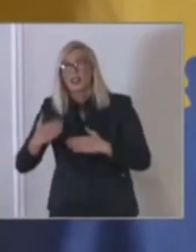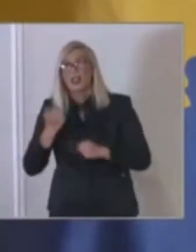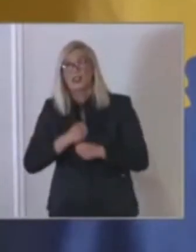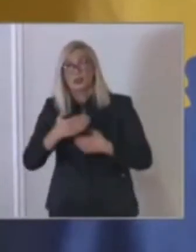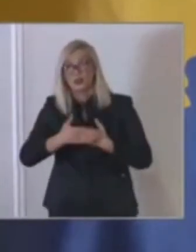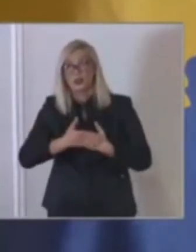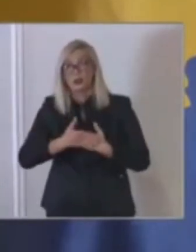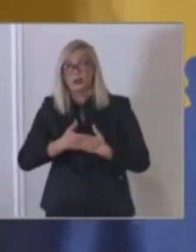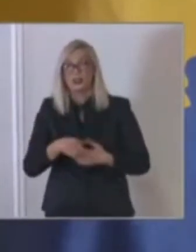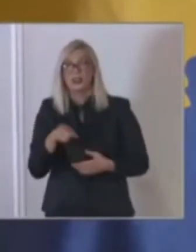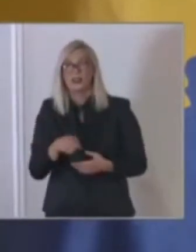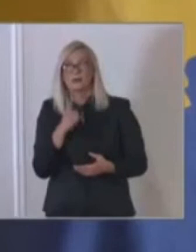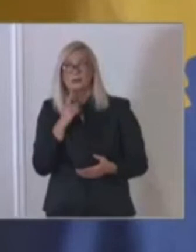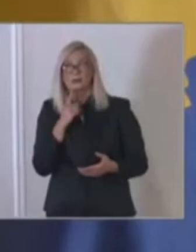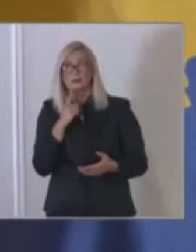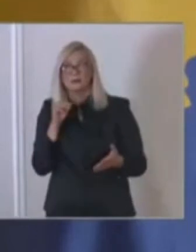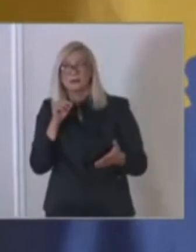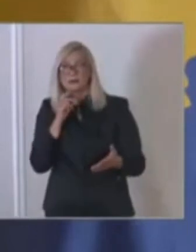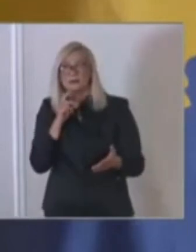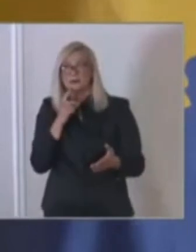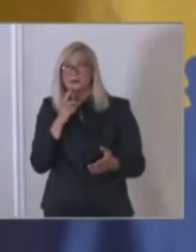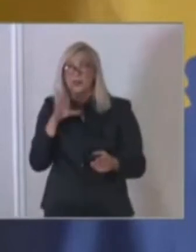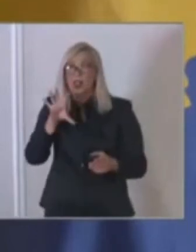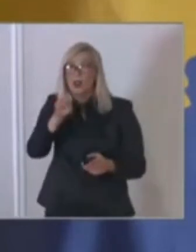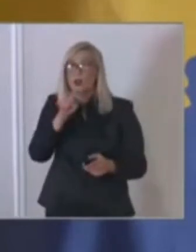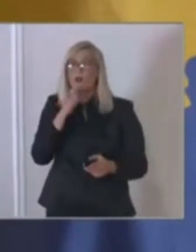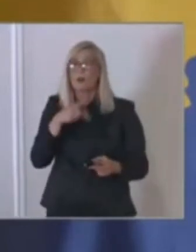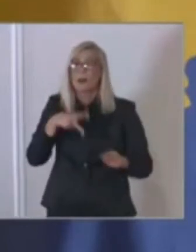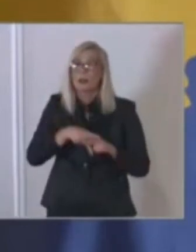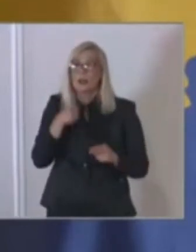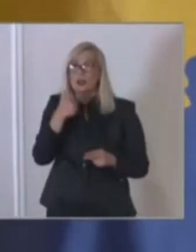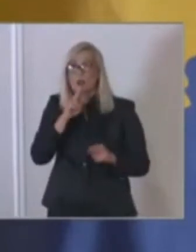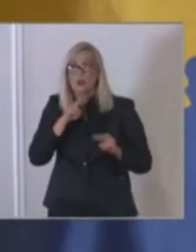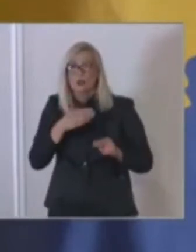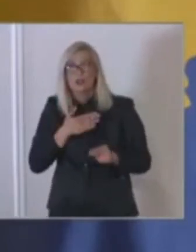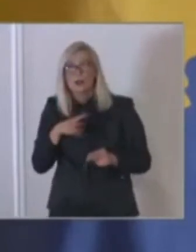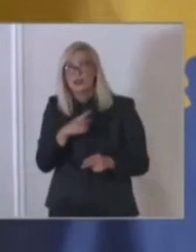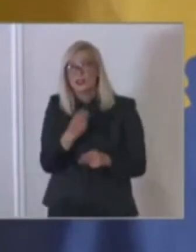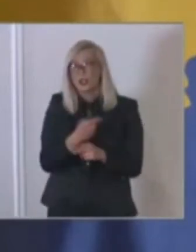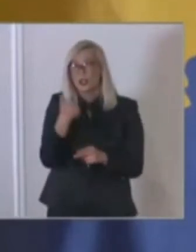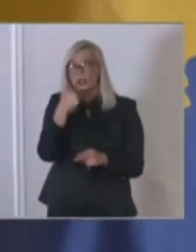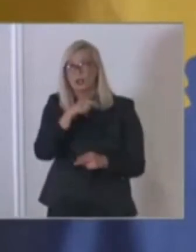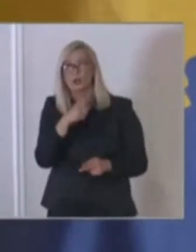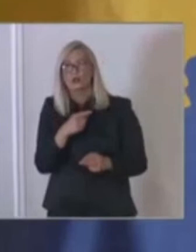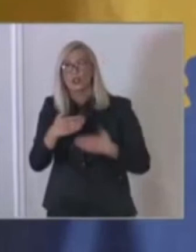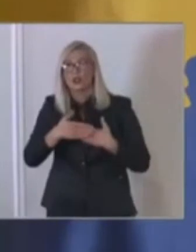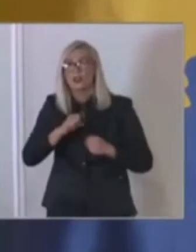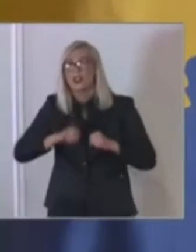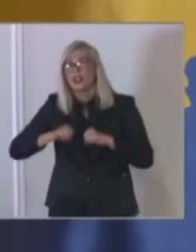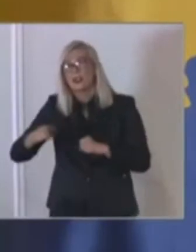do pengese që ne mund të kemi në mes të dy vendeve tona sa i përket intensifikimit të bashkëpunimit